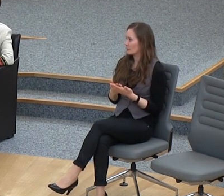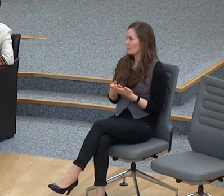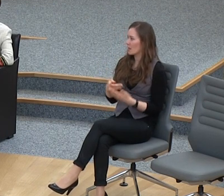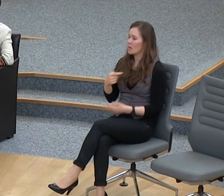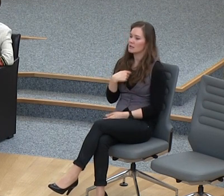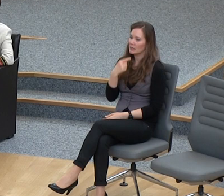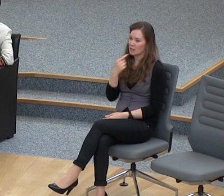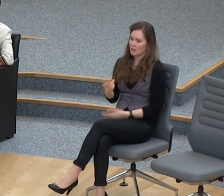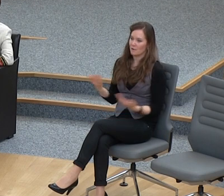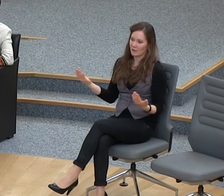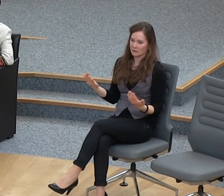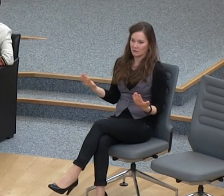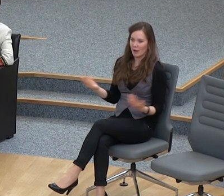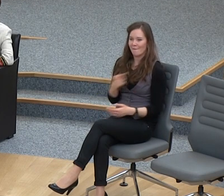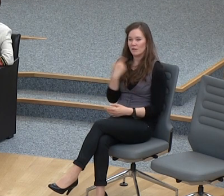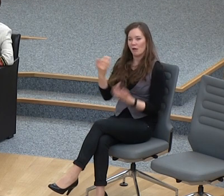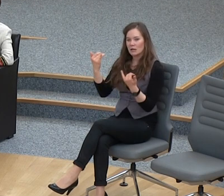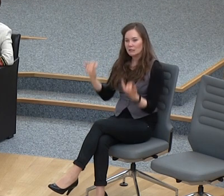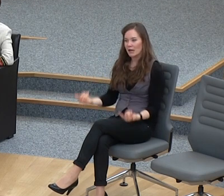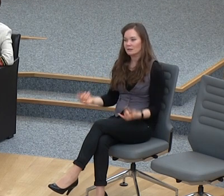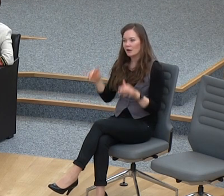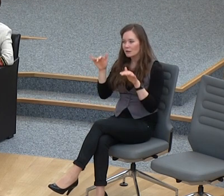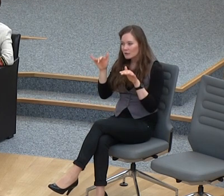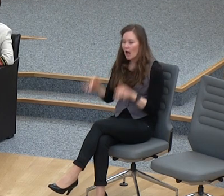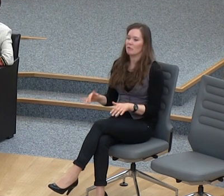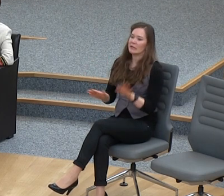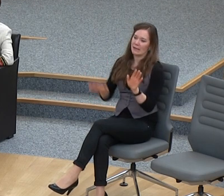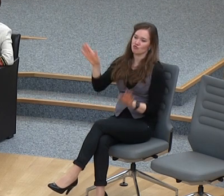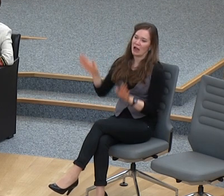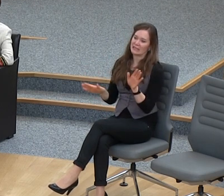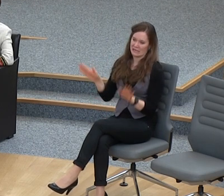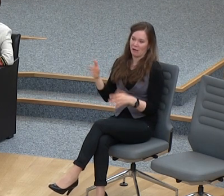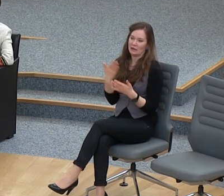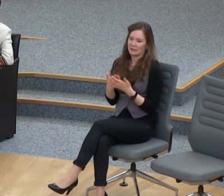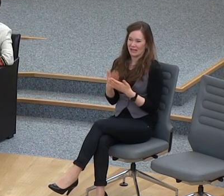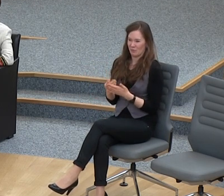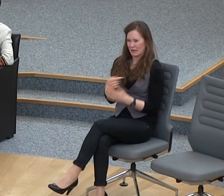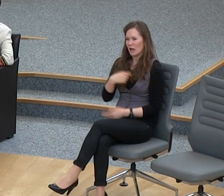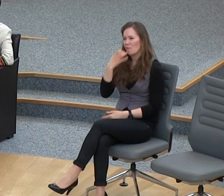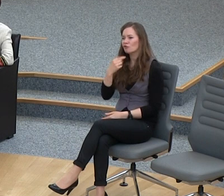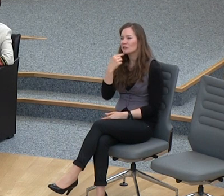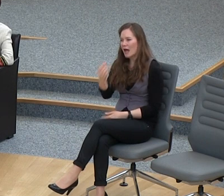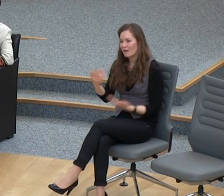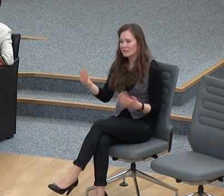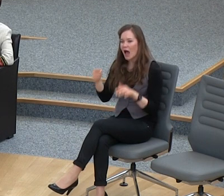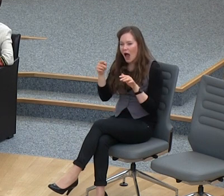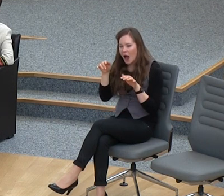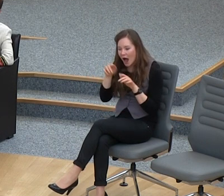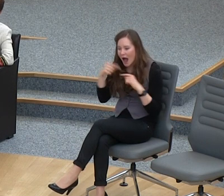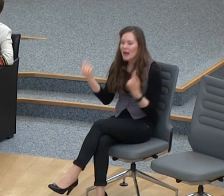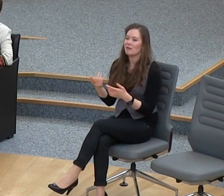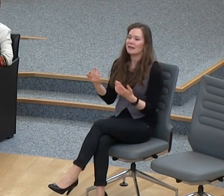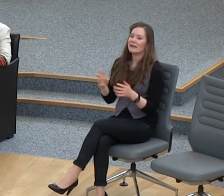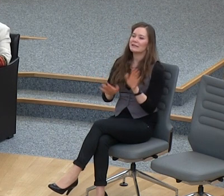sage ich jetzt mal auch erstmal, wir sind in einer repräsentativen Demokratie. Von daher würde ich jetzt erstmal an alle demokratisch